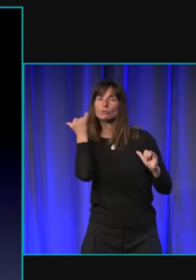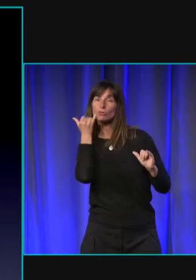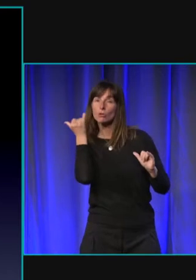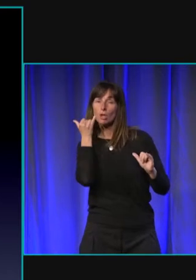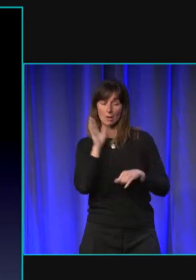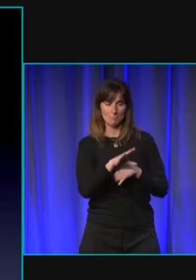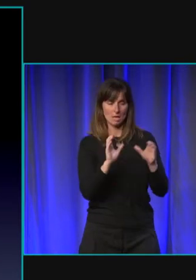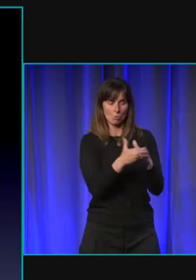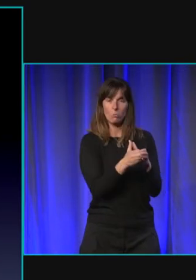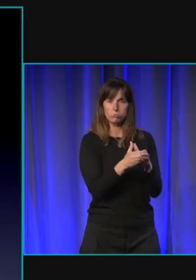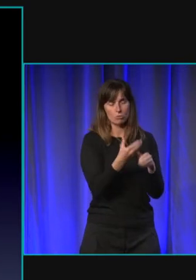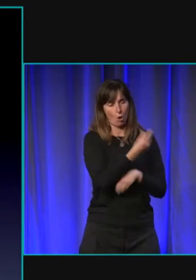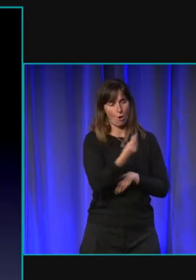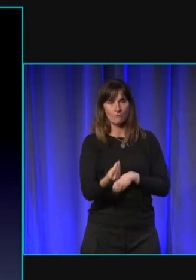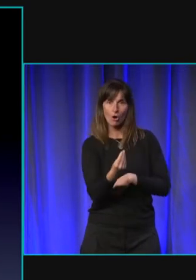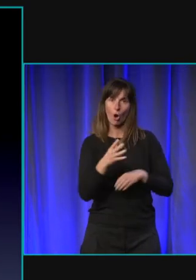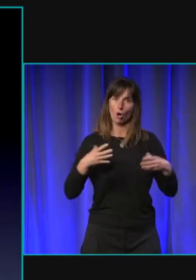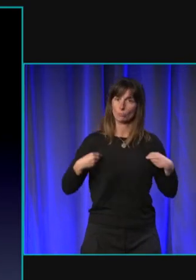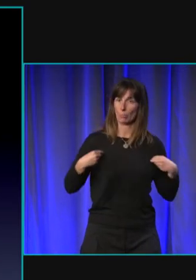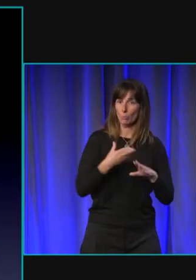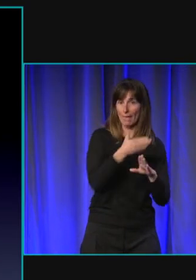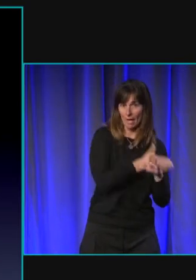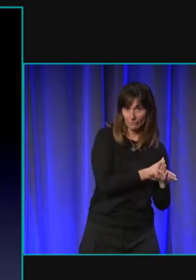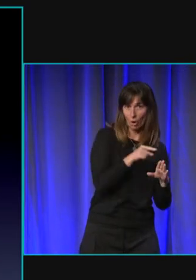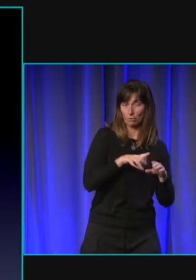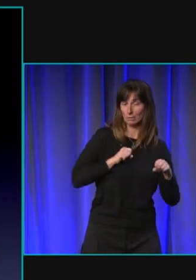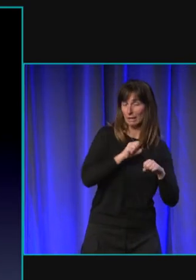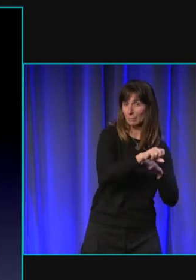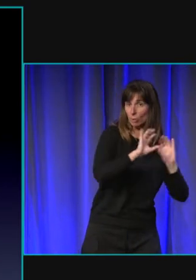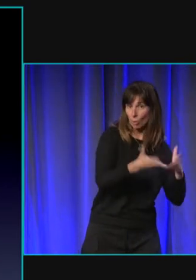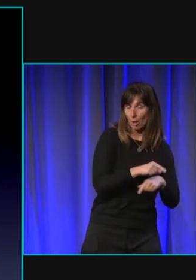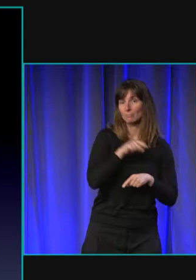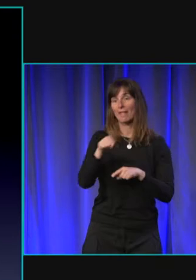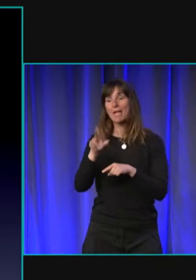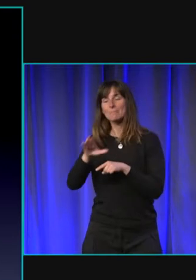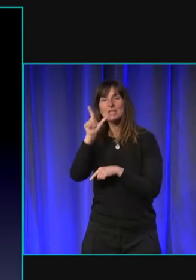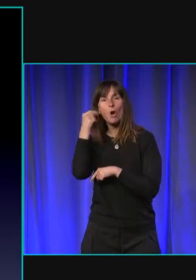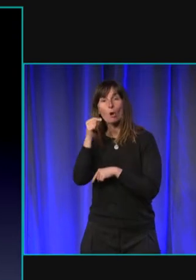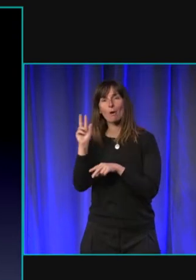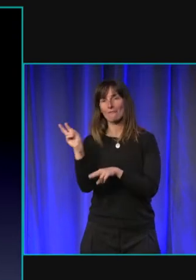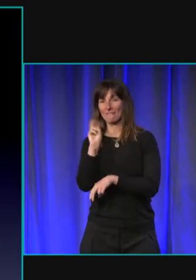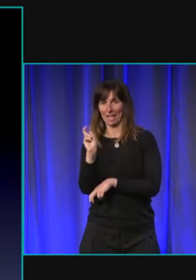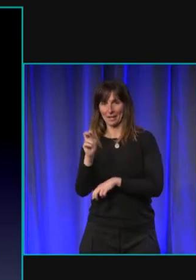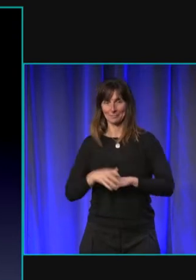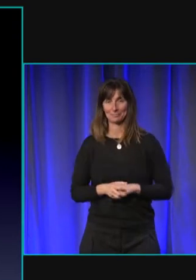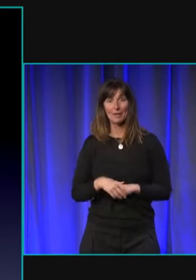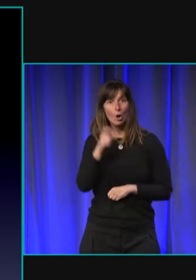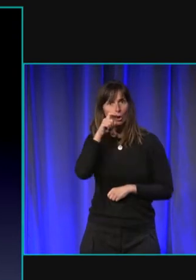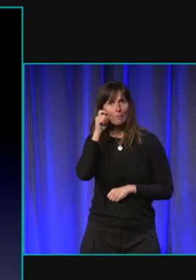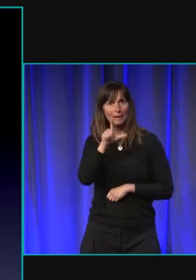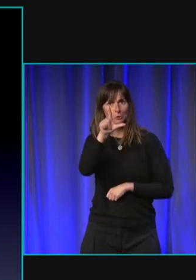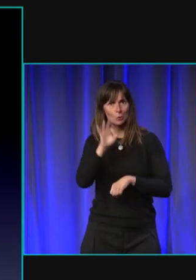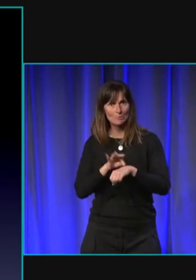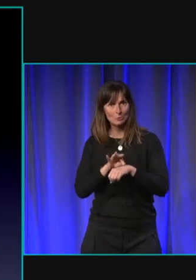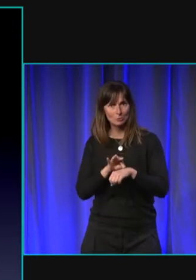prépubères, et vous avez la récupération de la puissance chez les hommes en vert. Et vous voyez que en seulement 2 minutes, après un